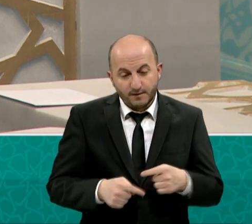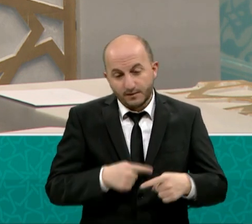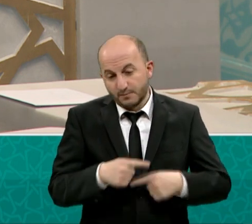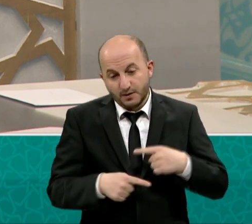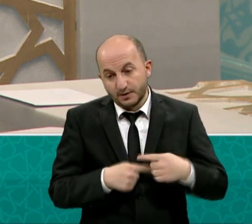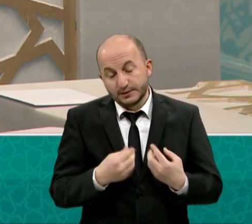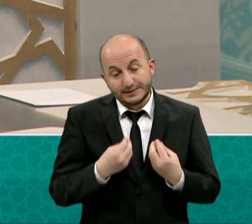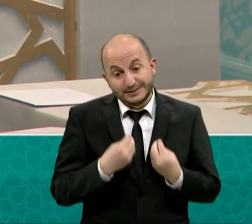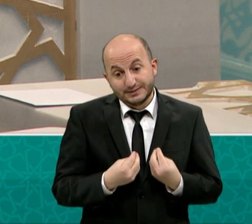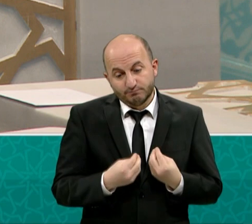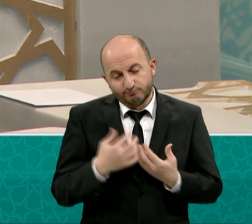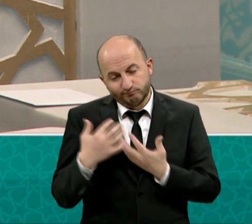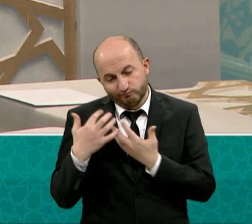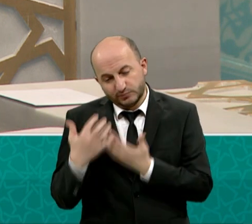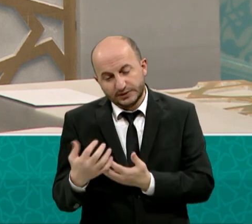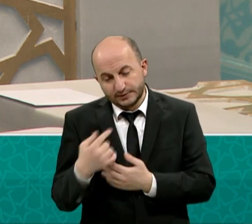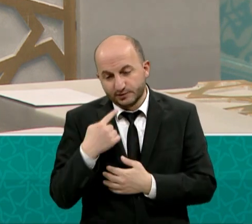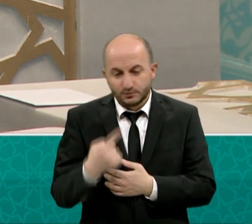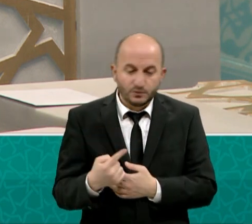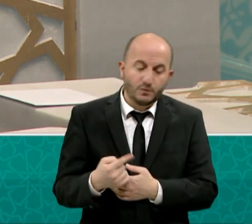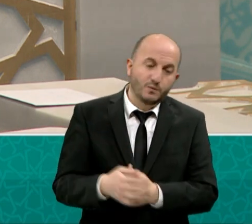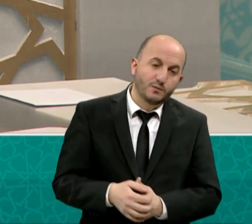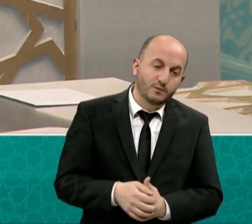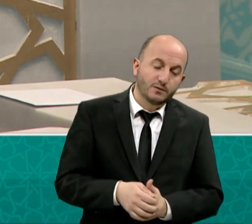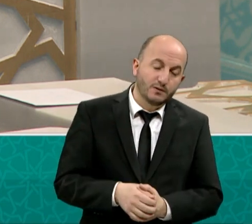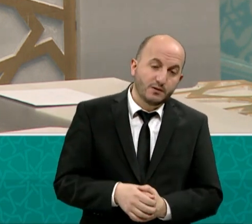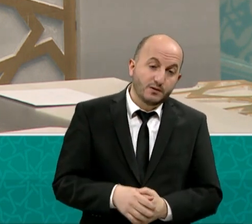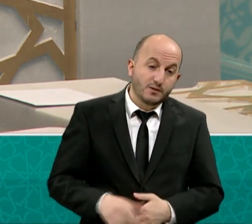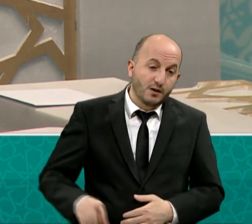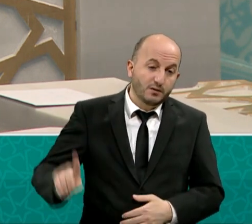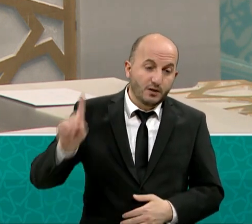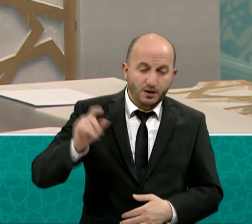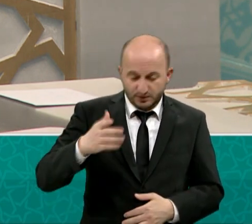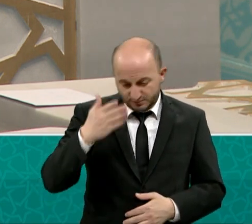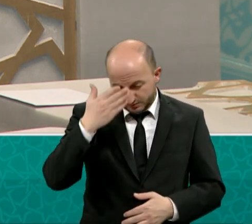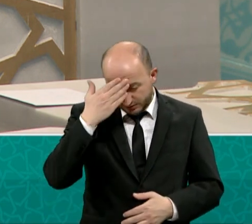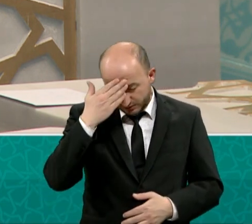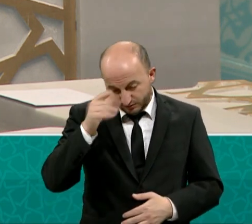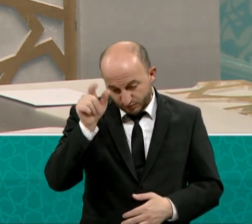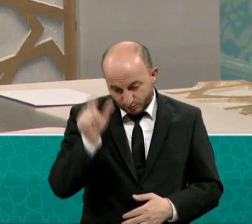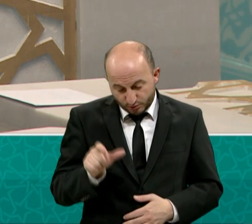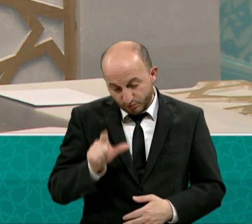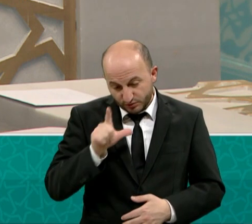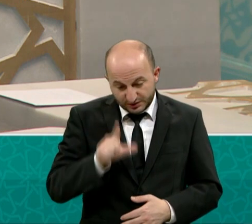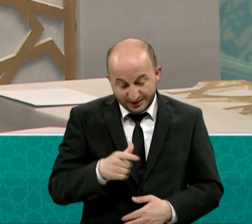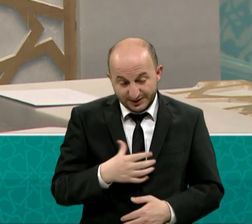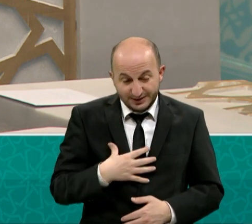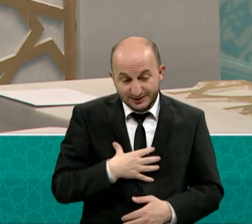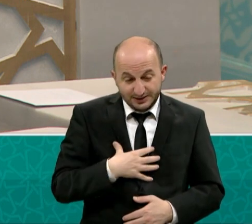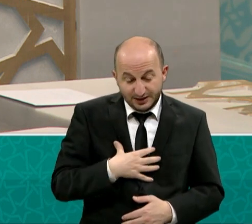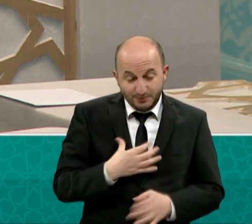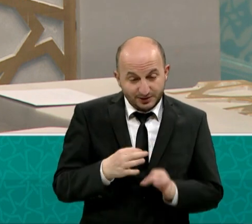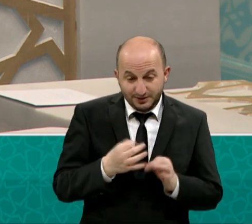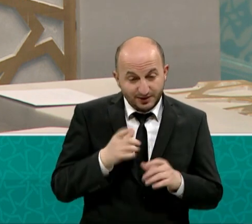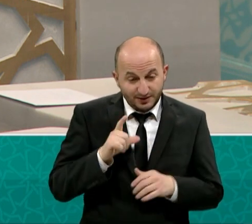akrabalarınıza iyi davranın diyor. Yine demek ki Allah'a ibadet ve kulluğun gereği, dindarlığımız neyi